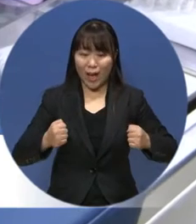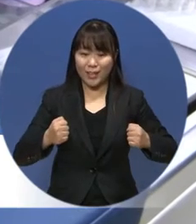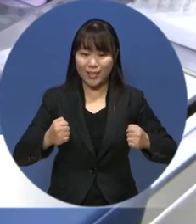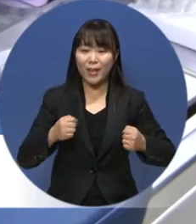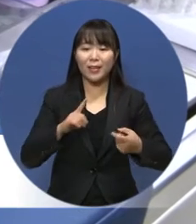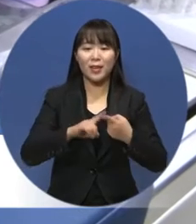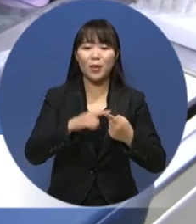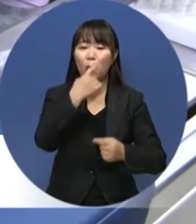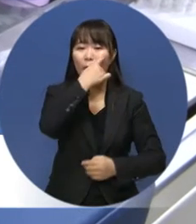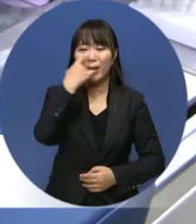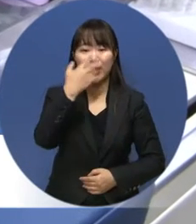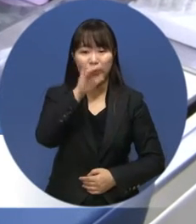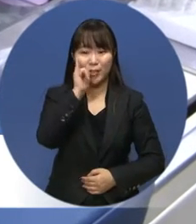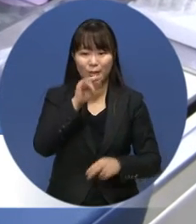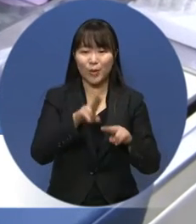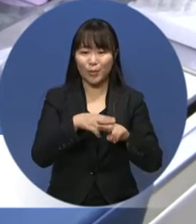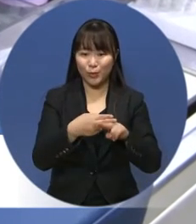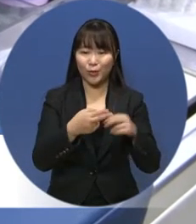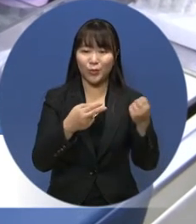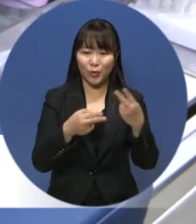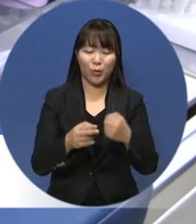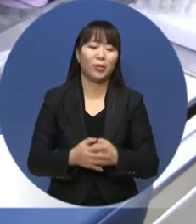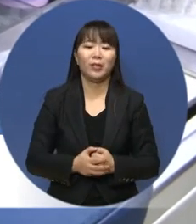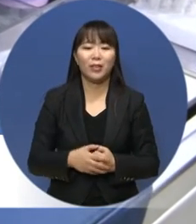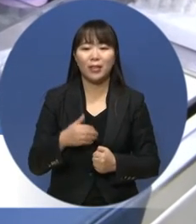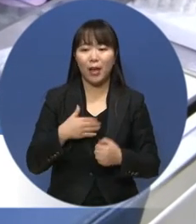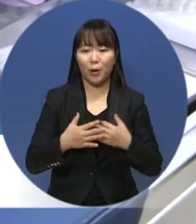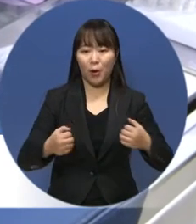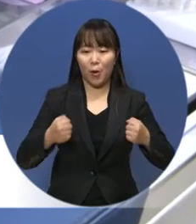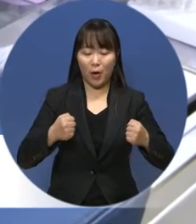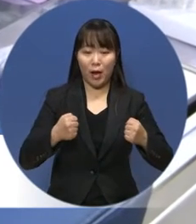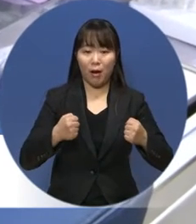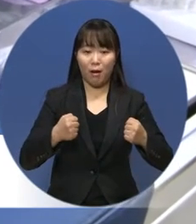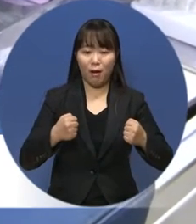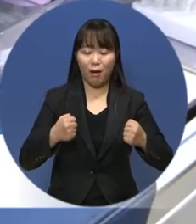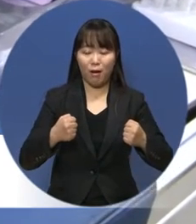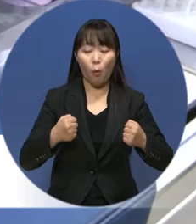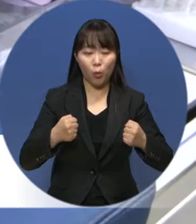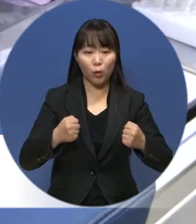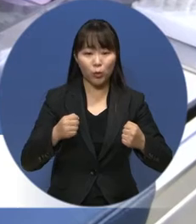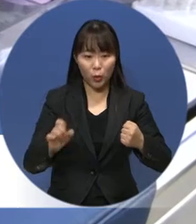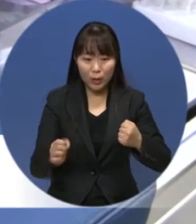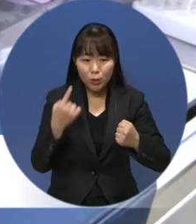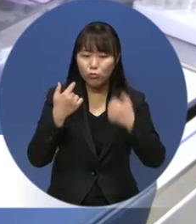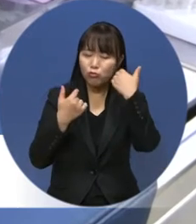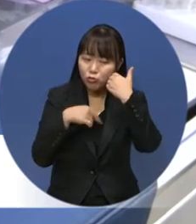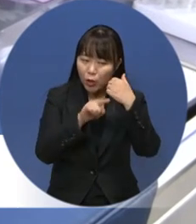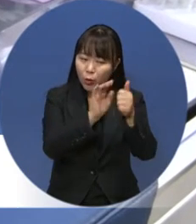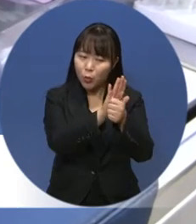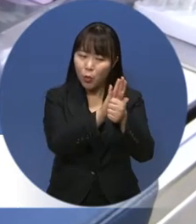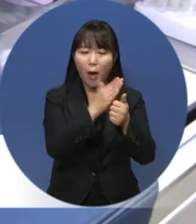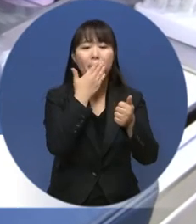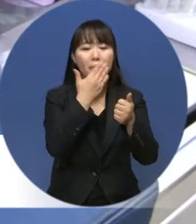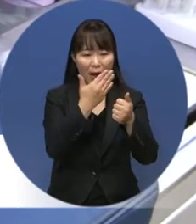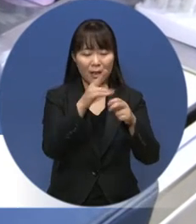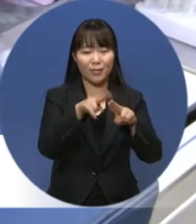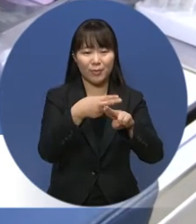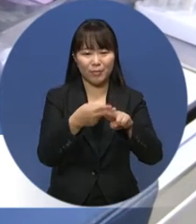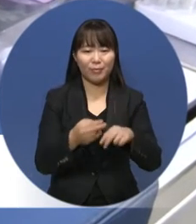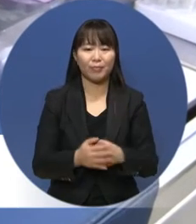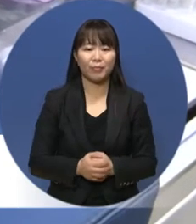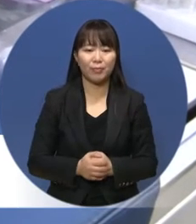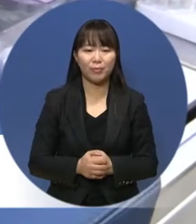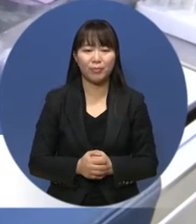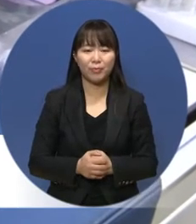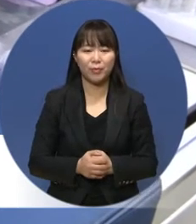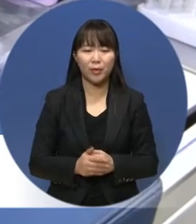지를 알 수 있는 선물이고 또 저의 건강 함으로 인해서 힘든 누군가를 도와줄 수 있는 선물이고 요